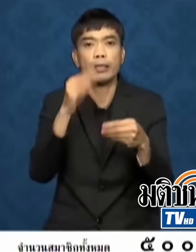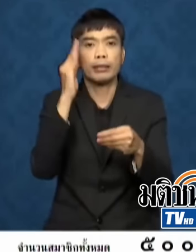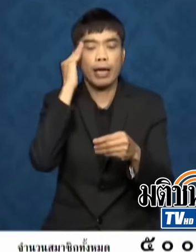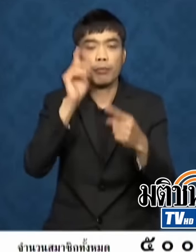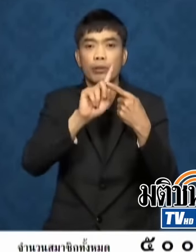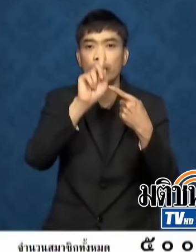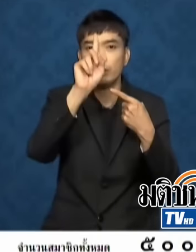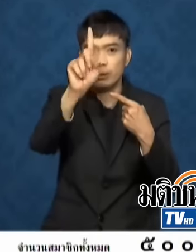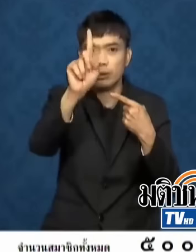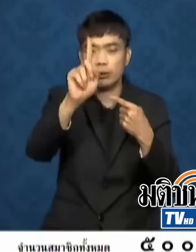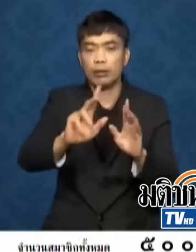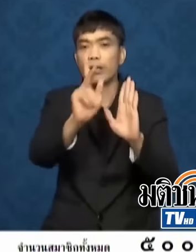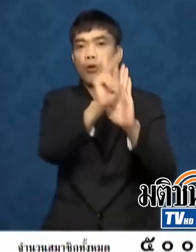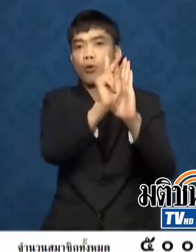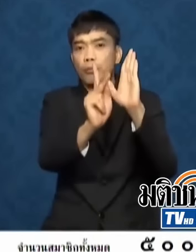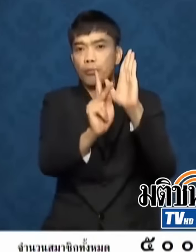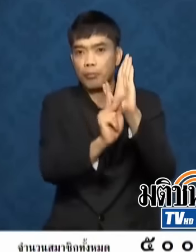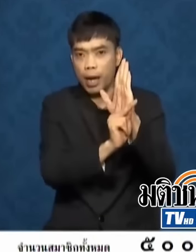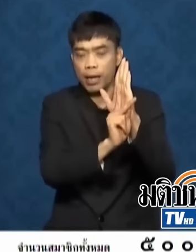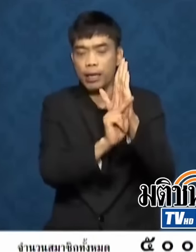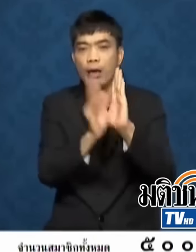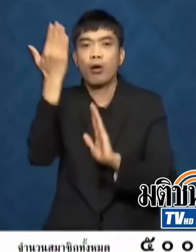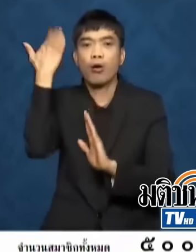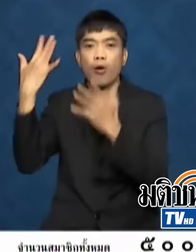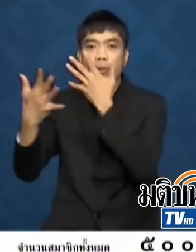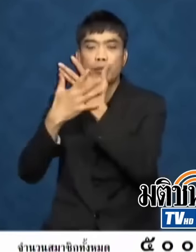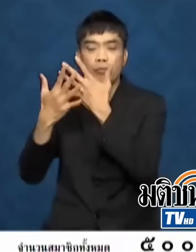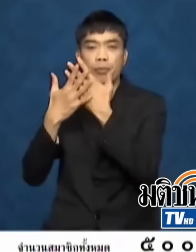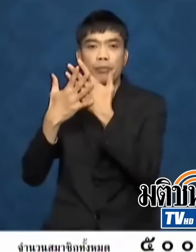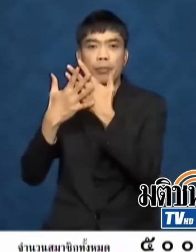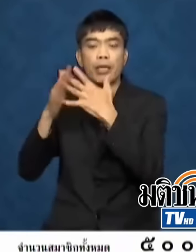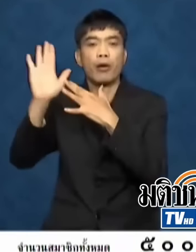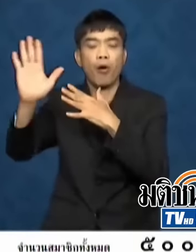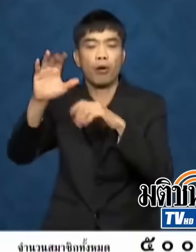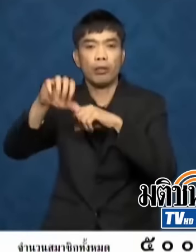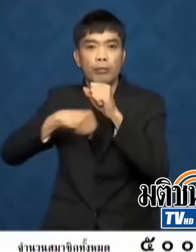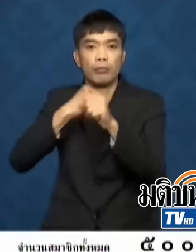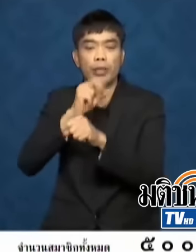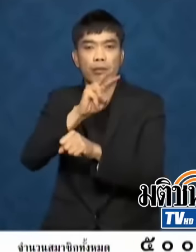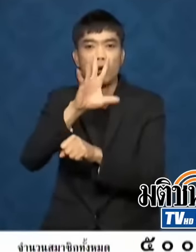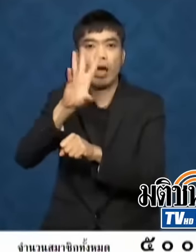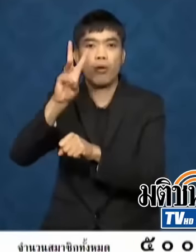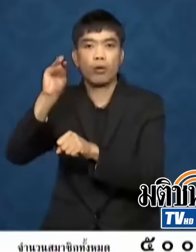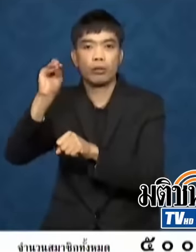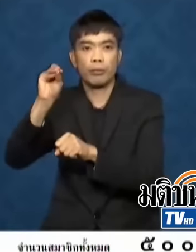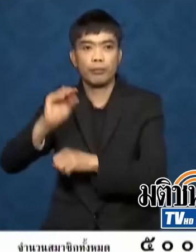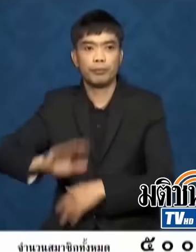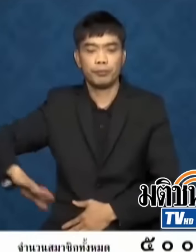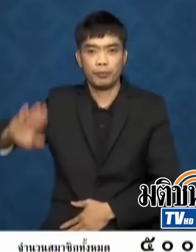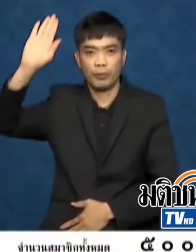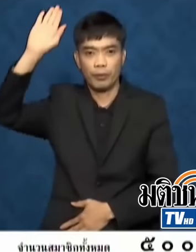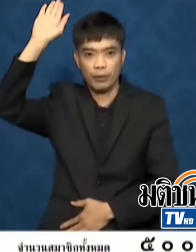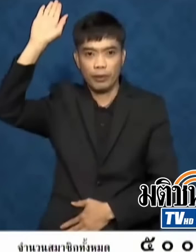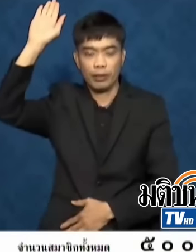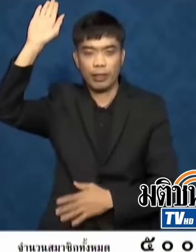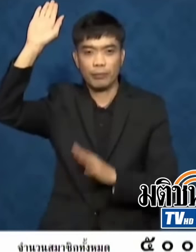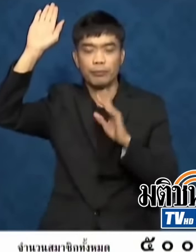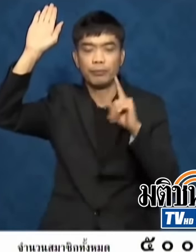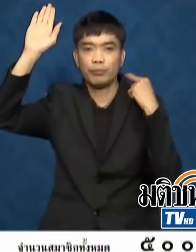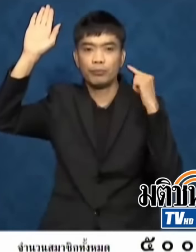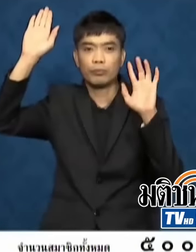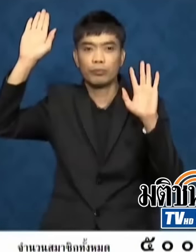รณีของการออกพระราชบัญญัติราชทัณฑ์เมื่อปี260ขณะนั้นไม่มีพรรคอนาคตใหม่ครับ ประท้วงค่ะ ขณ